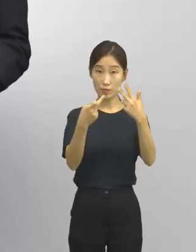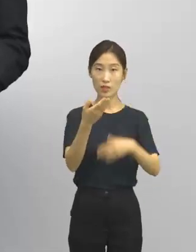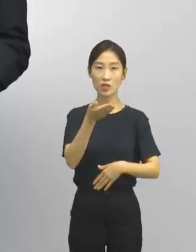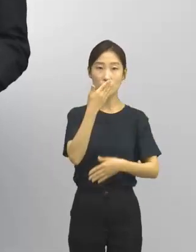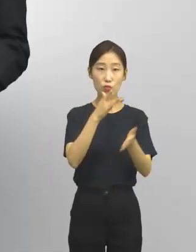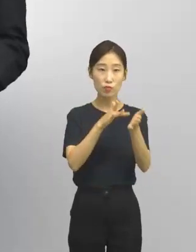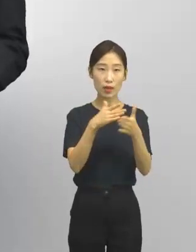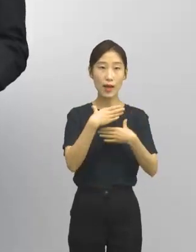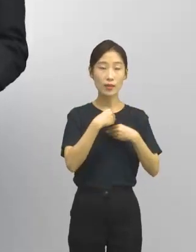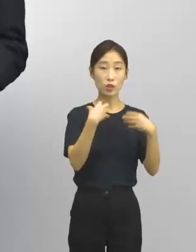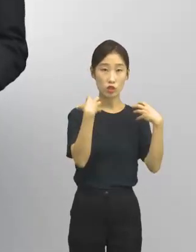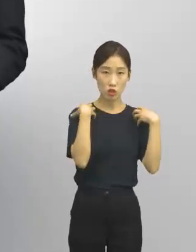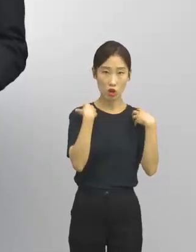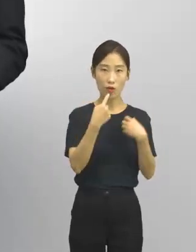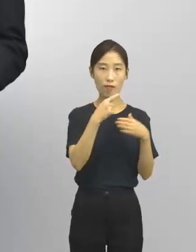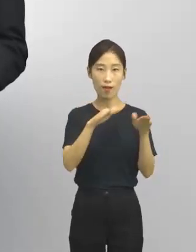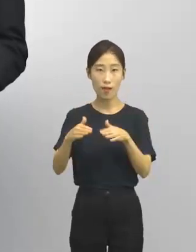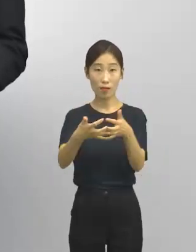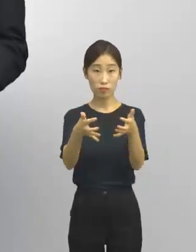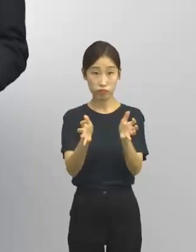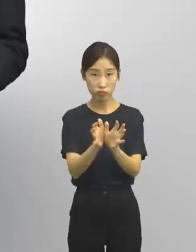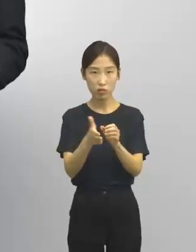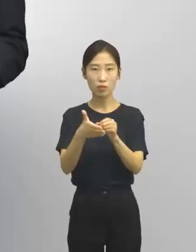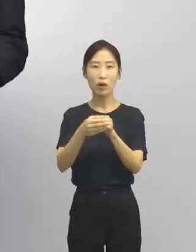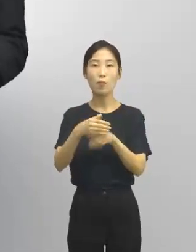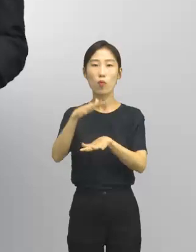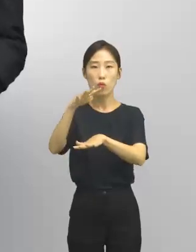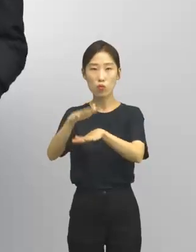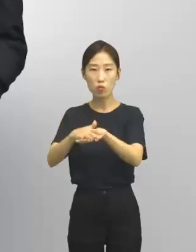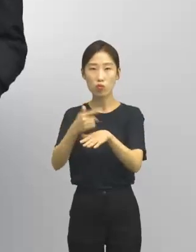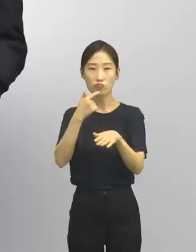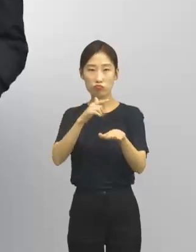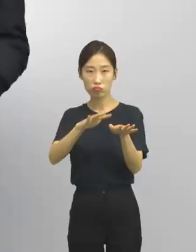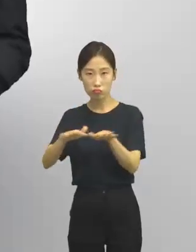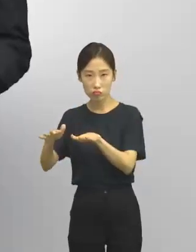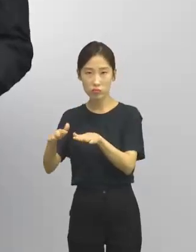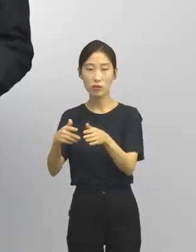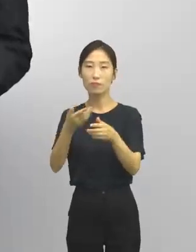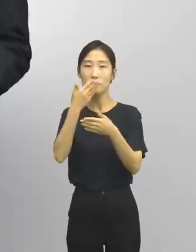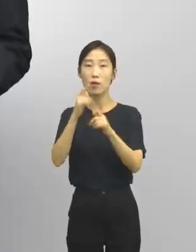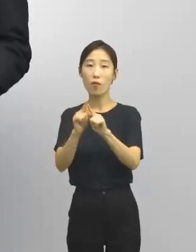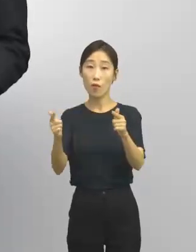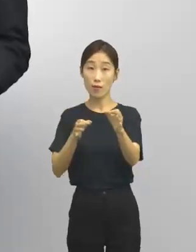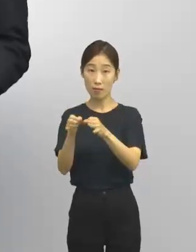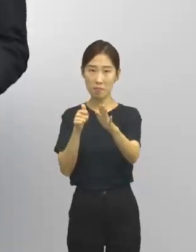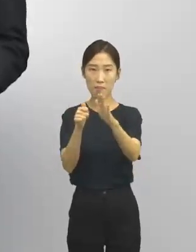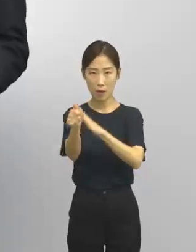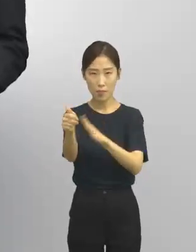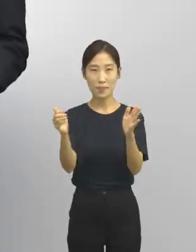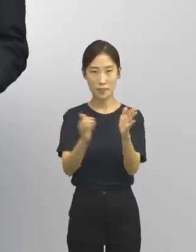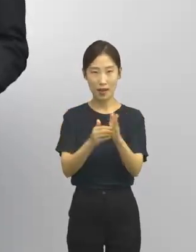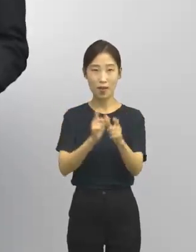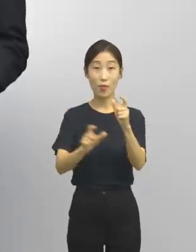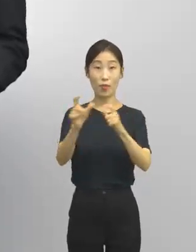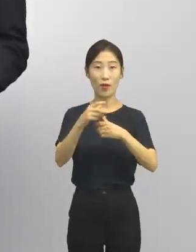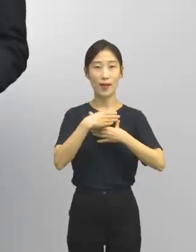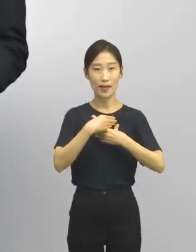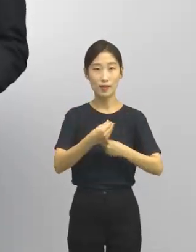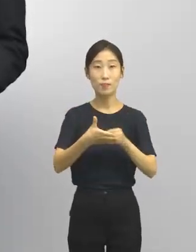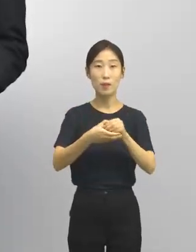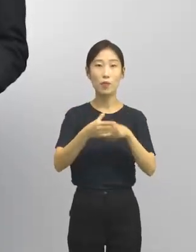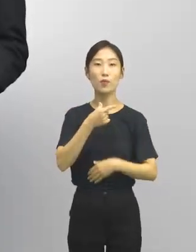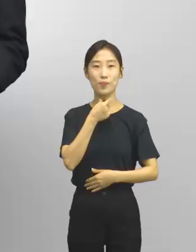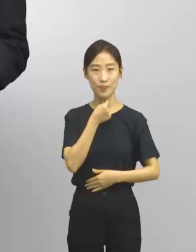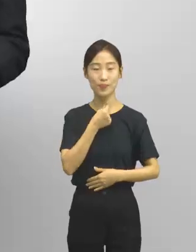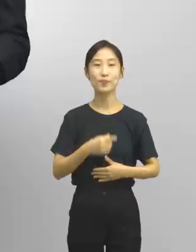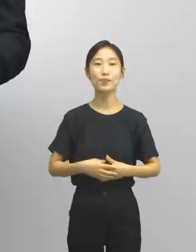12일 식품의약품안전처와 해양수산부가 마포 농수산물 시장을 현장 방문했습니다. 이번 현장 방문으로 더욱